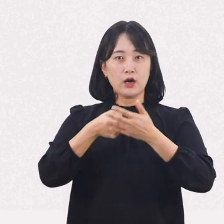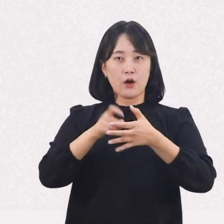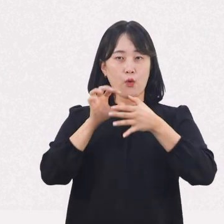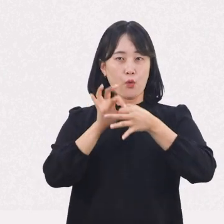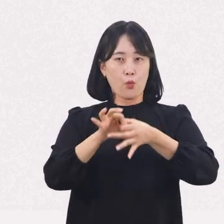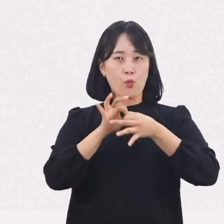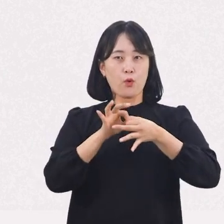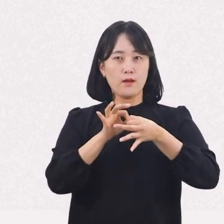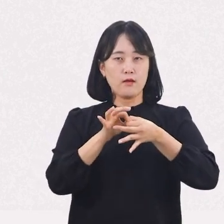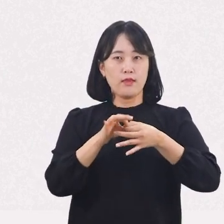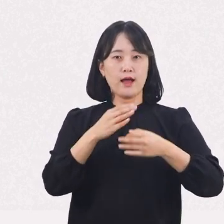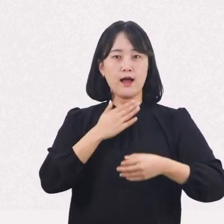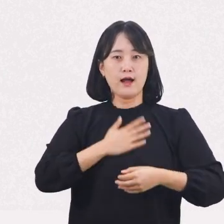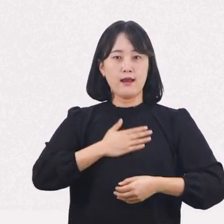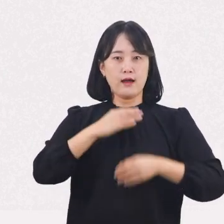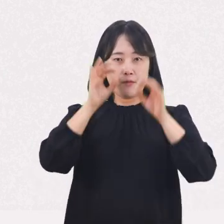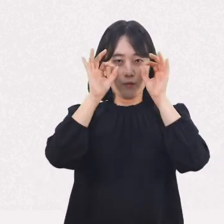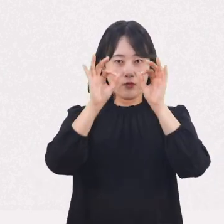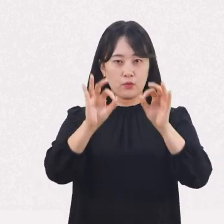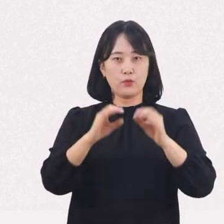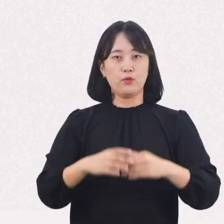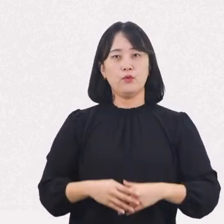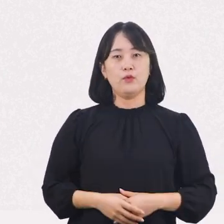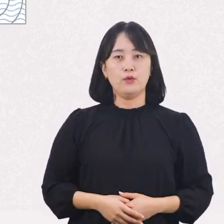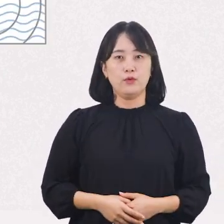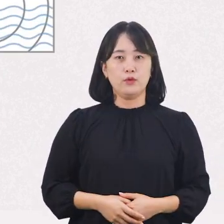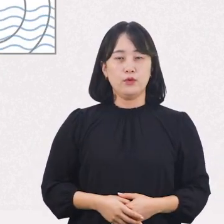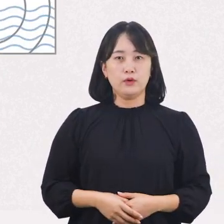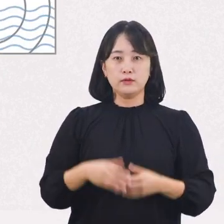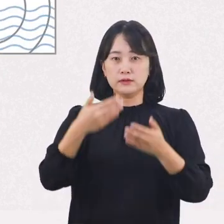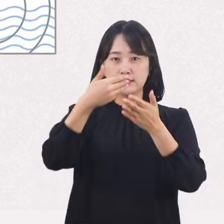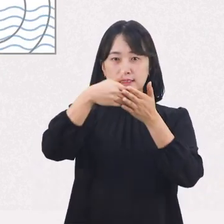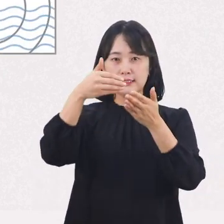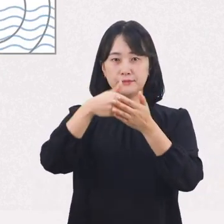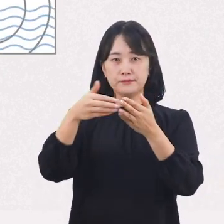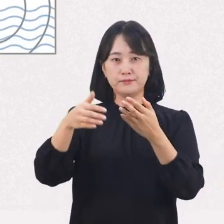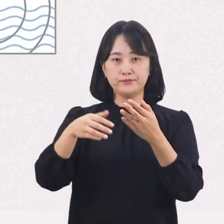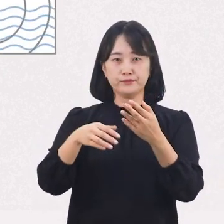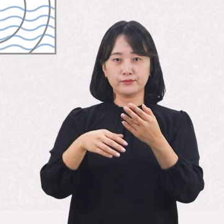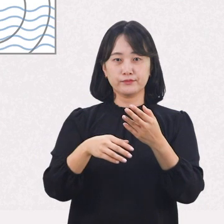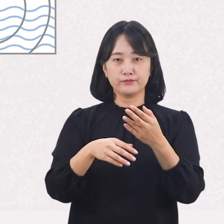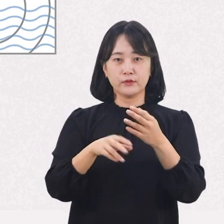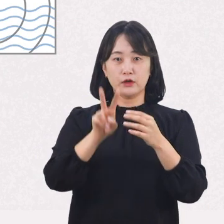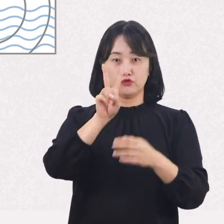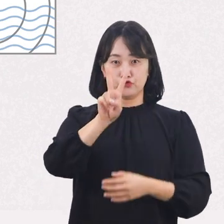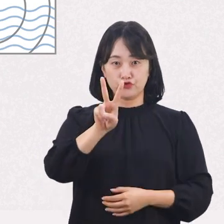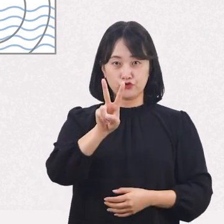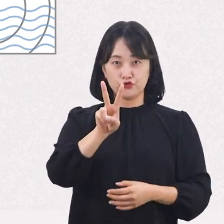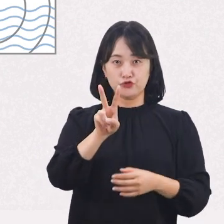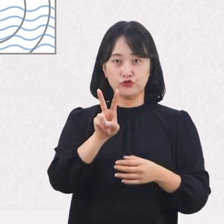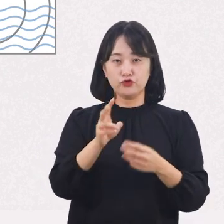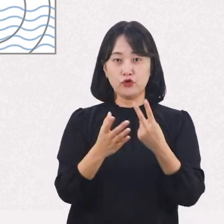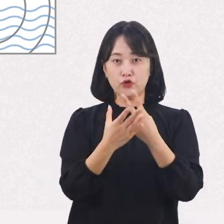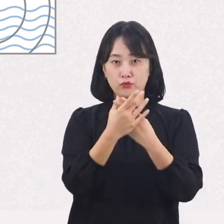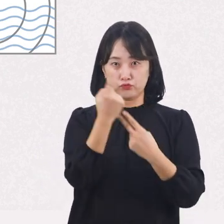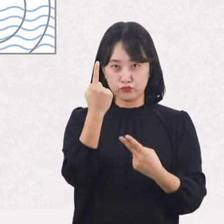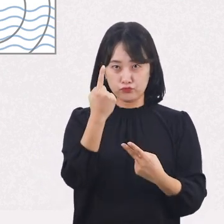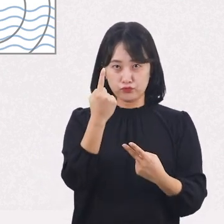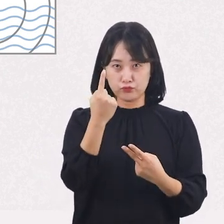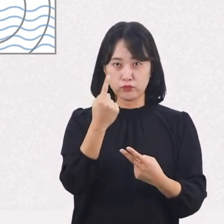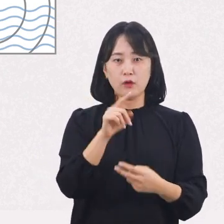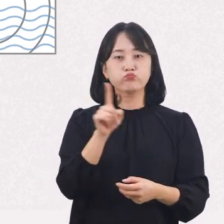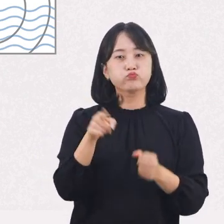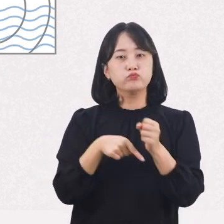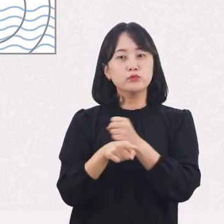관련된 사인을 알아보는 활동을 하였습니다. 그린카드 2장을 하나의 묶음으로 해서 사인을 보고